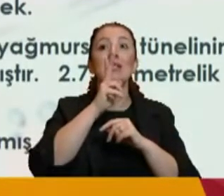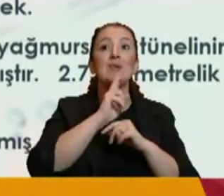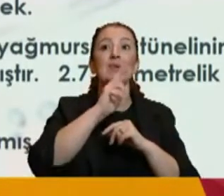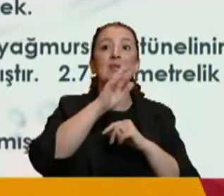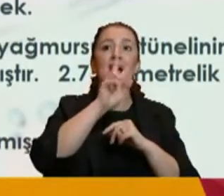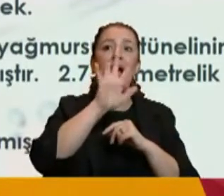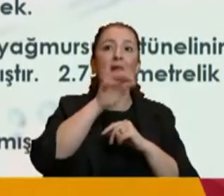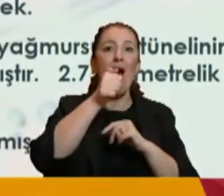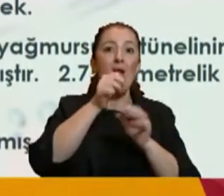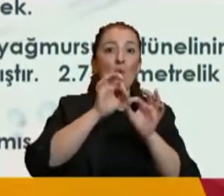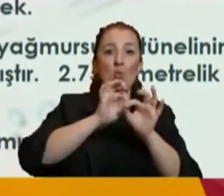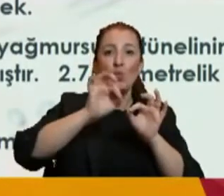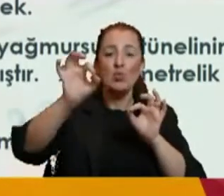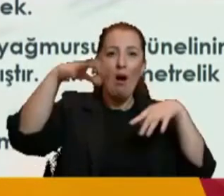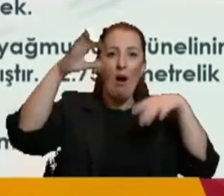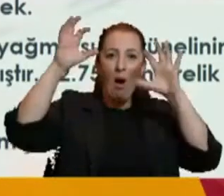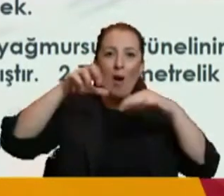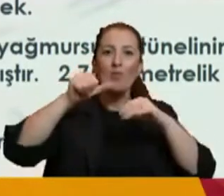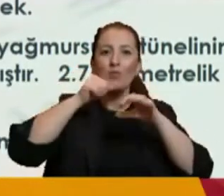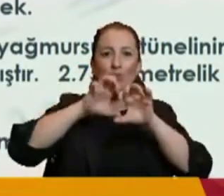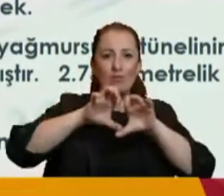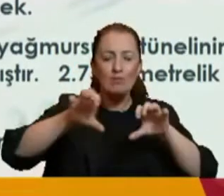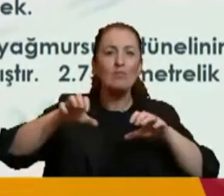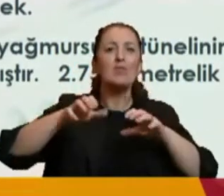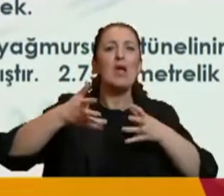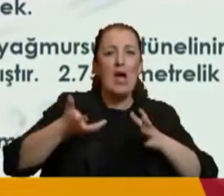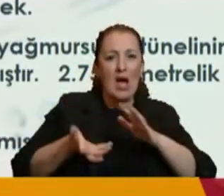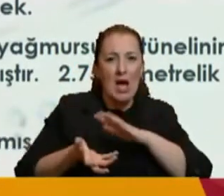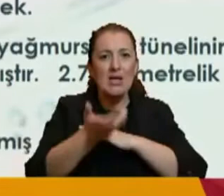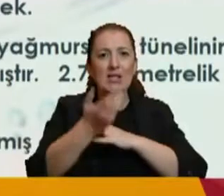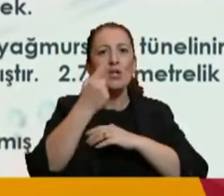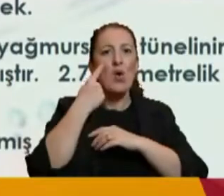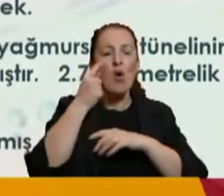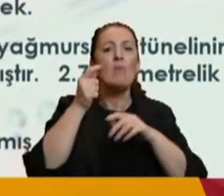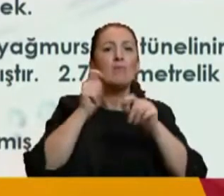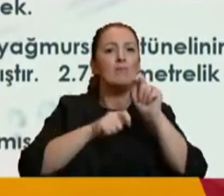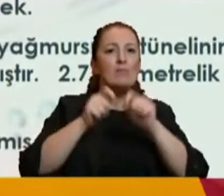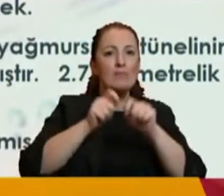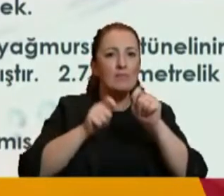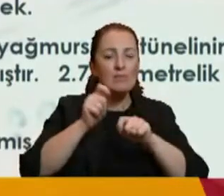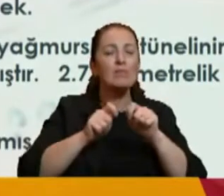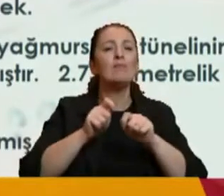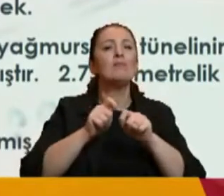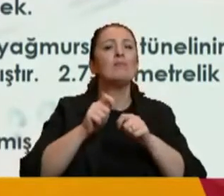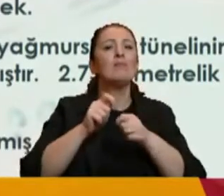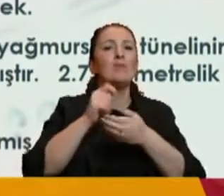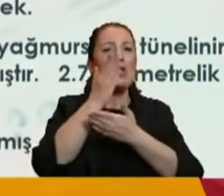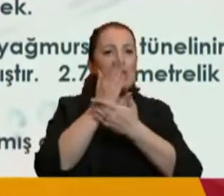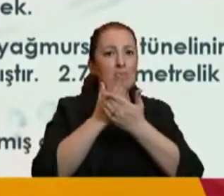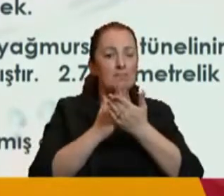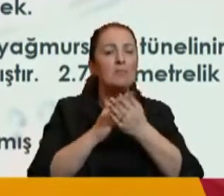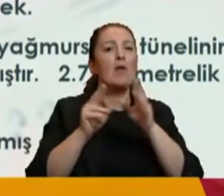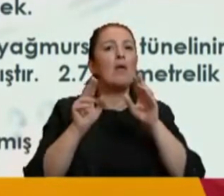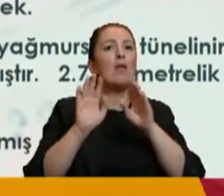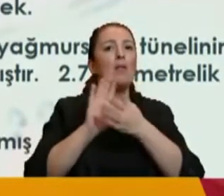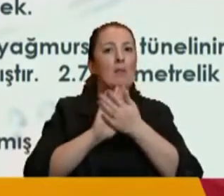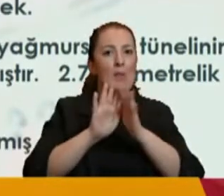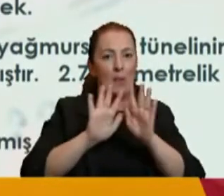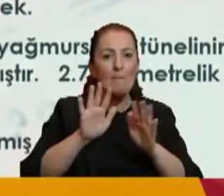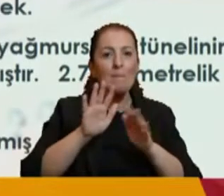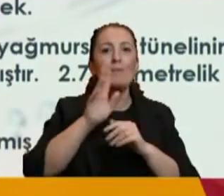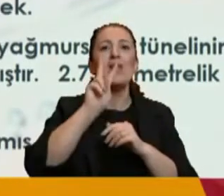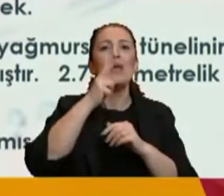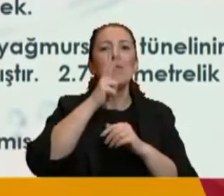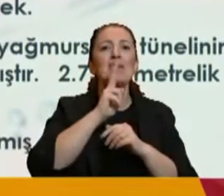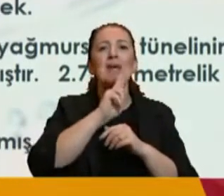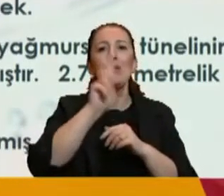Yağmur sütlerinin kası ve ikinci kaplamasını 1900 metre kısmı tamamlanmıştır 2752 metrelik